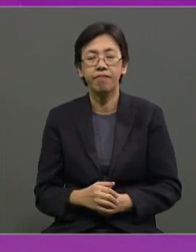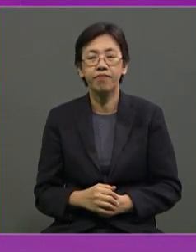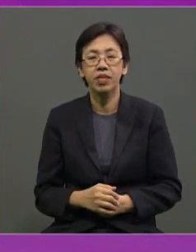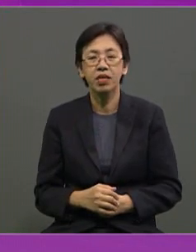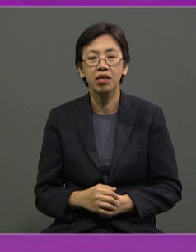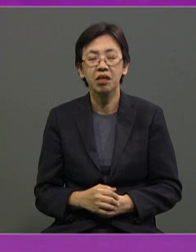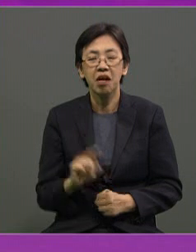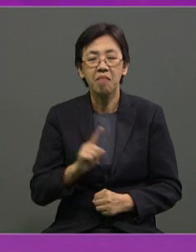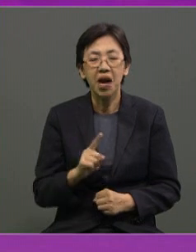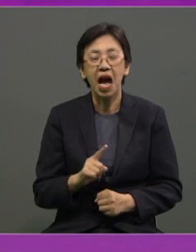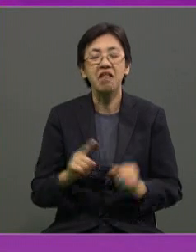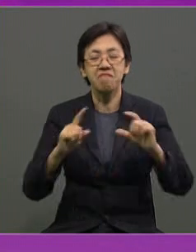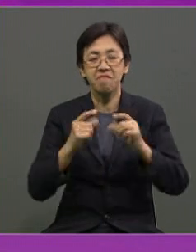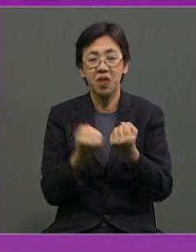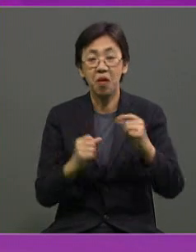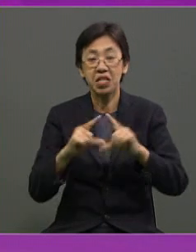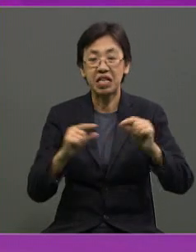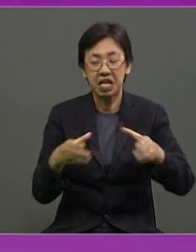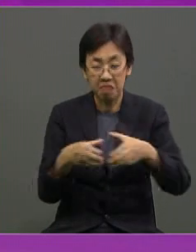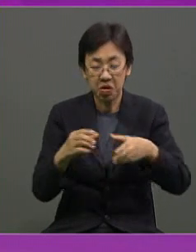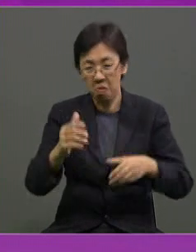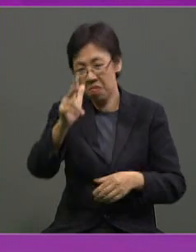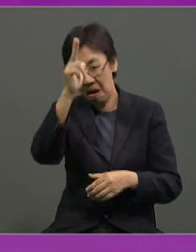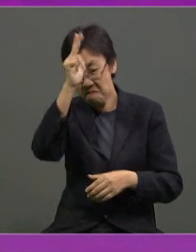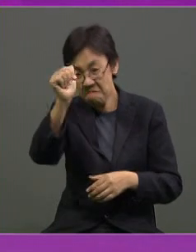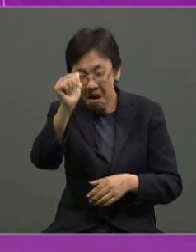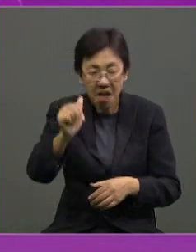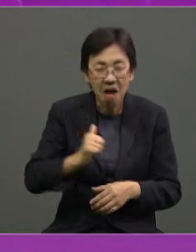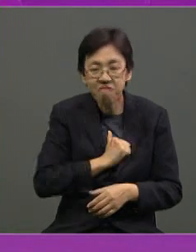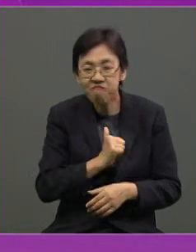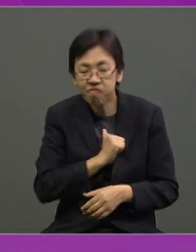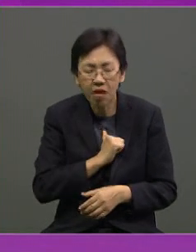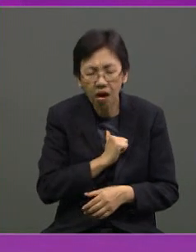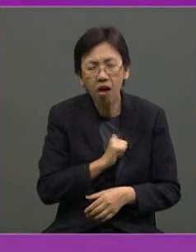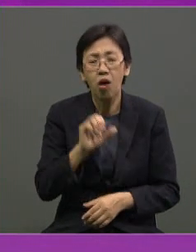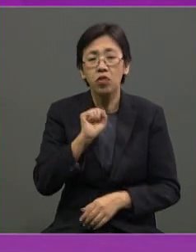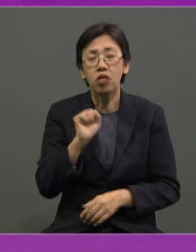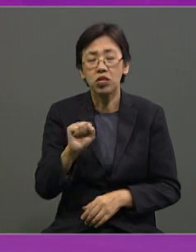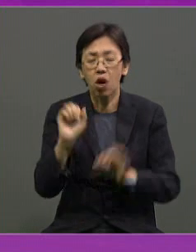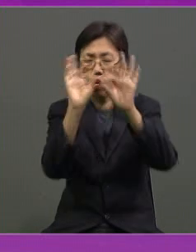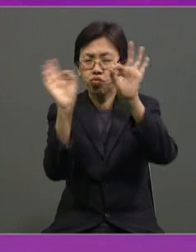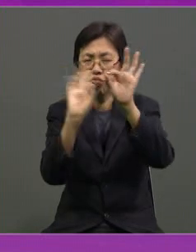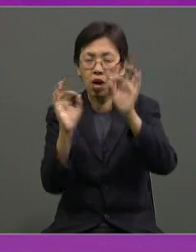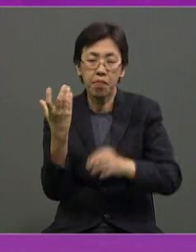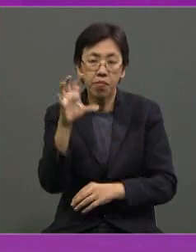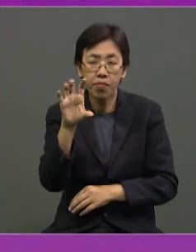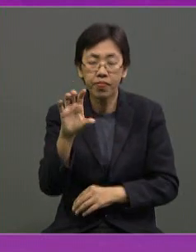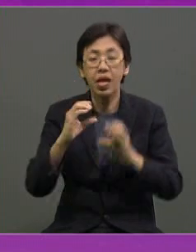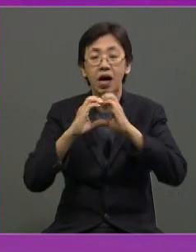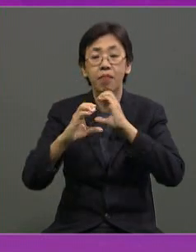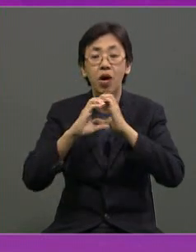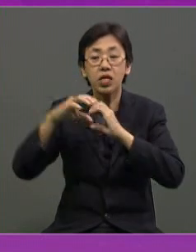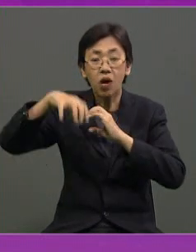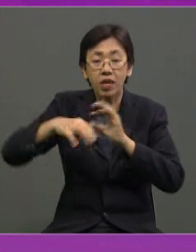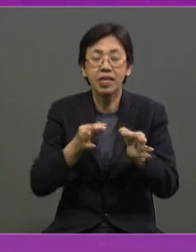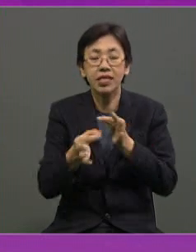ใช้คำว่ามาเฟียแท็กซี่มาเฟียวินเลย อย่างเงี้ยนะคะมีเสียงสะท้อนมาแล้วสสเนี่ยเขาลงล่าสุดเนี่ยดูจากทางบขสหน่อยบขสเ